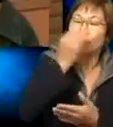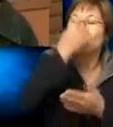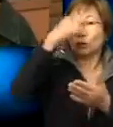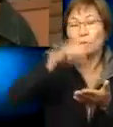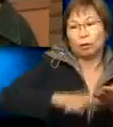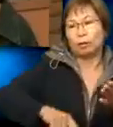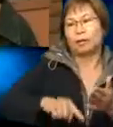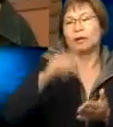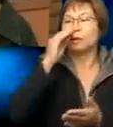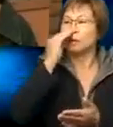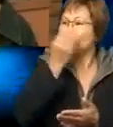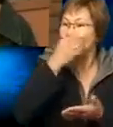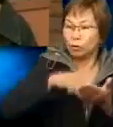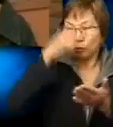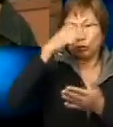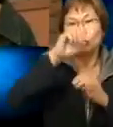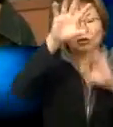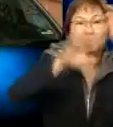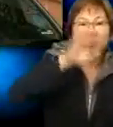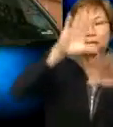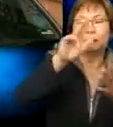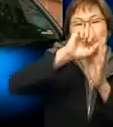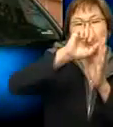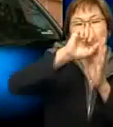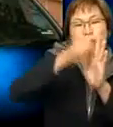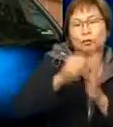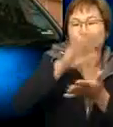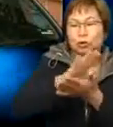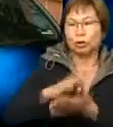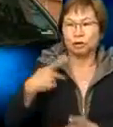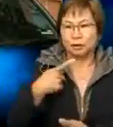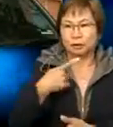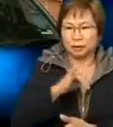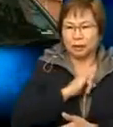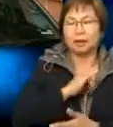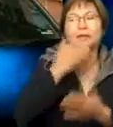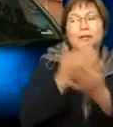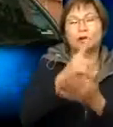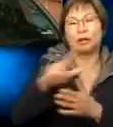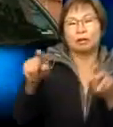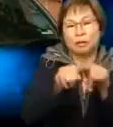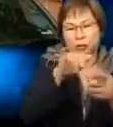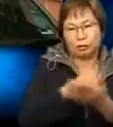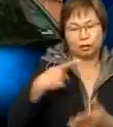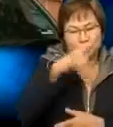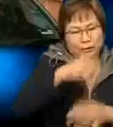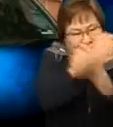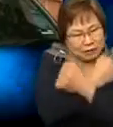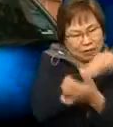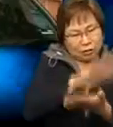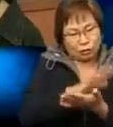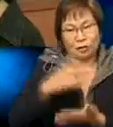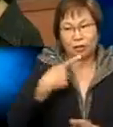Bunga ni untuk hiasan pusat sumber sekolah saya, Kak T. Oh, ya ke Vanessa? Baguslah kalau macam tu. Kita mesti sayang sekolah